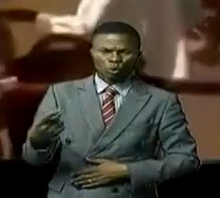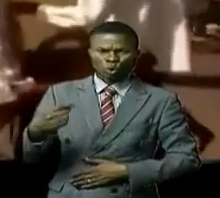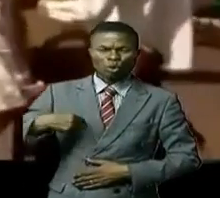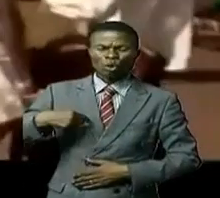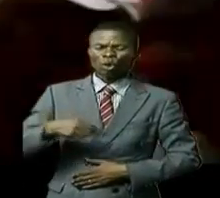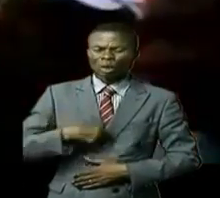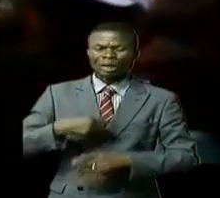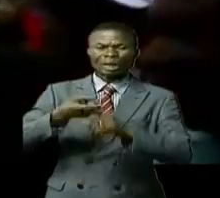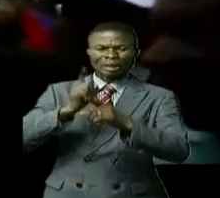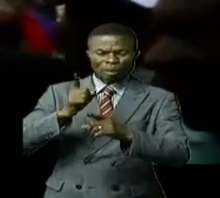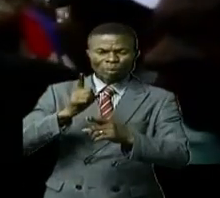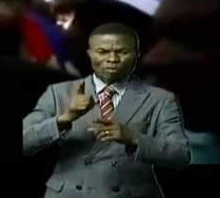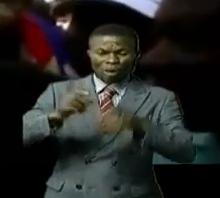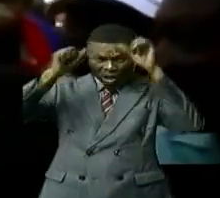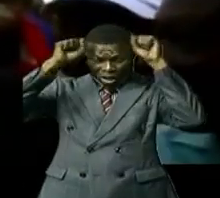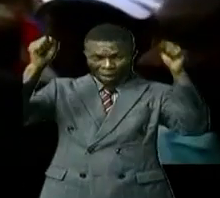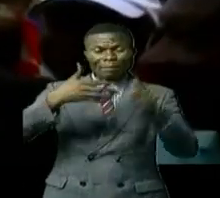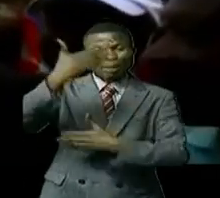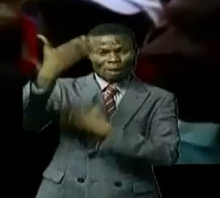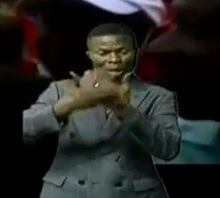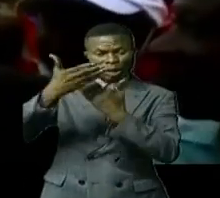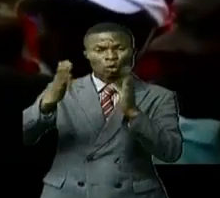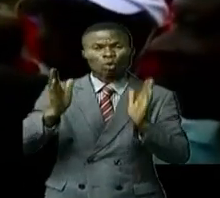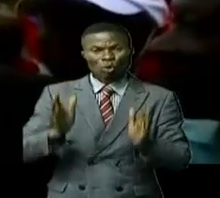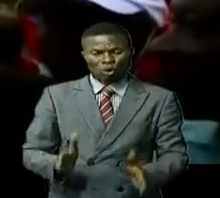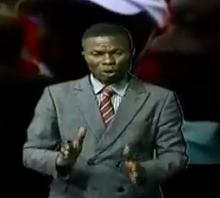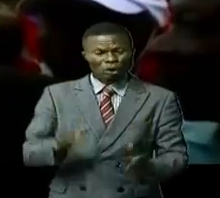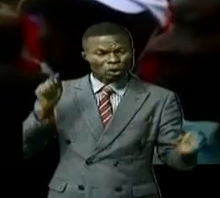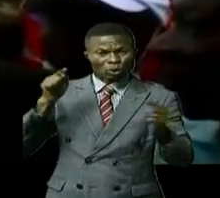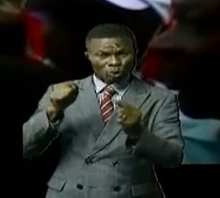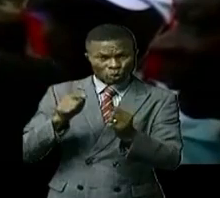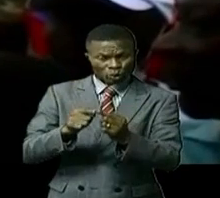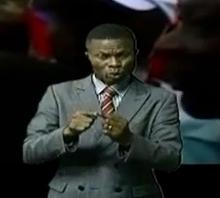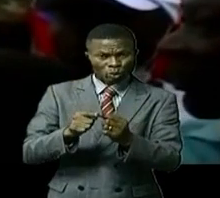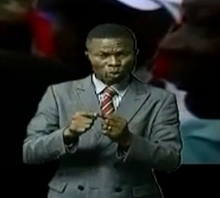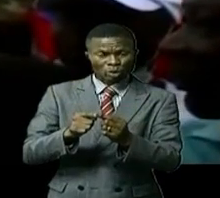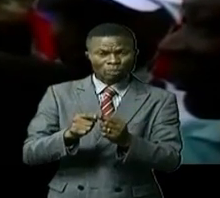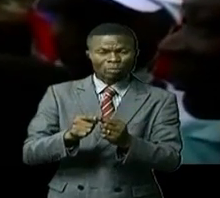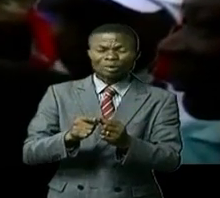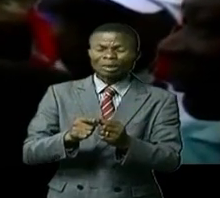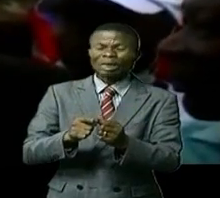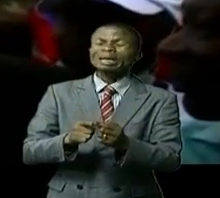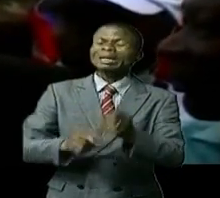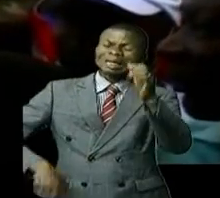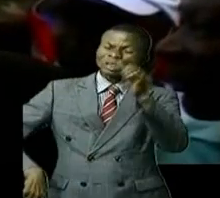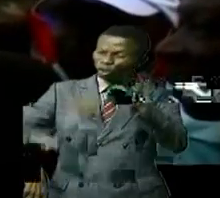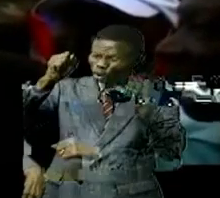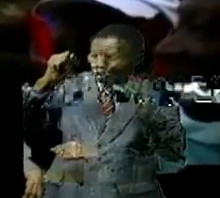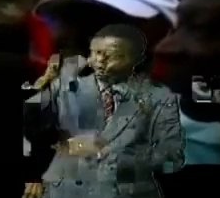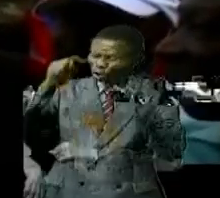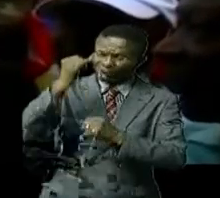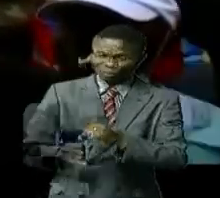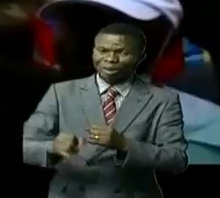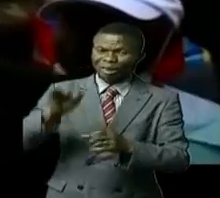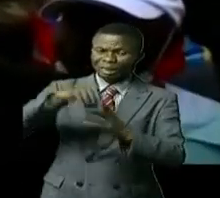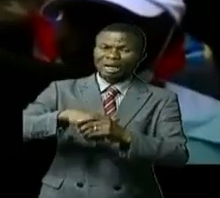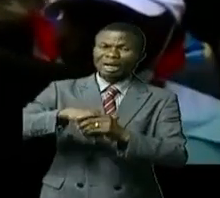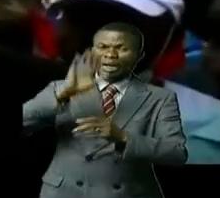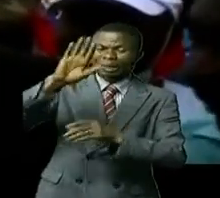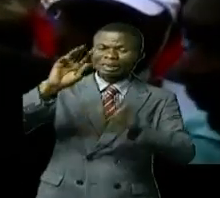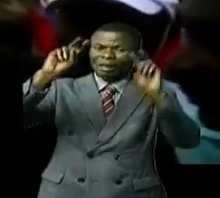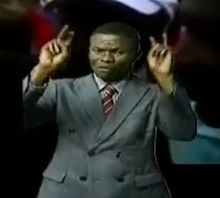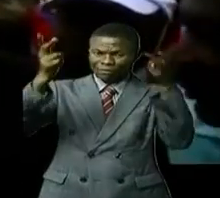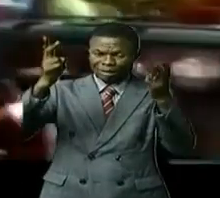impose Kakamé, et cela jusque dans son dernier retranchement. À Kigali, le